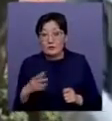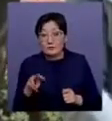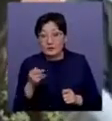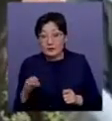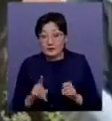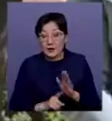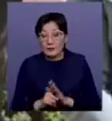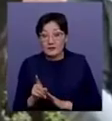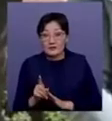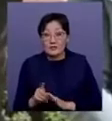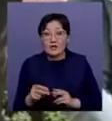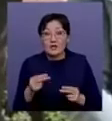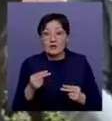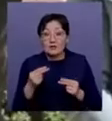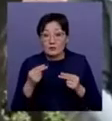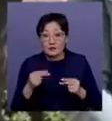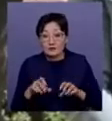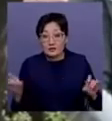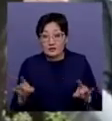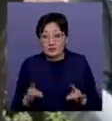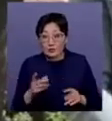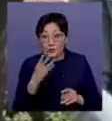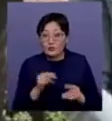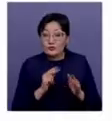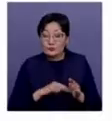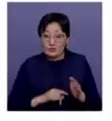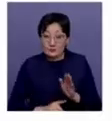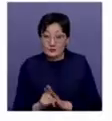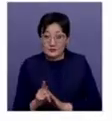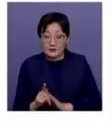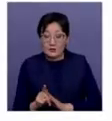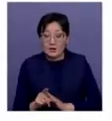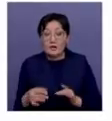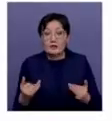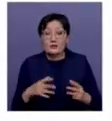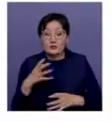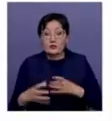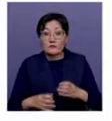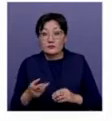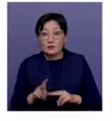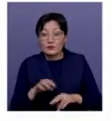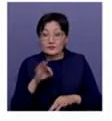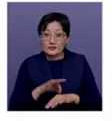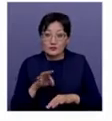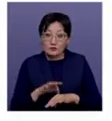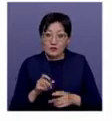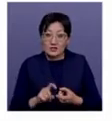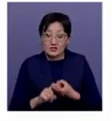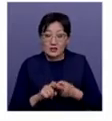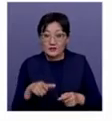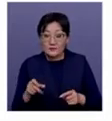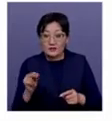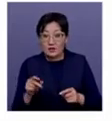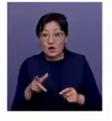бастап дәмхана, мейрамханалар өздерінің жұмыстарын бастайды. Айта кетейік, қазір әлем бойынша коронавирус инфекциясын жұқтырғандар